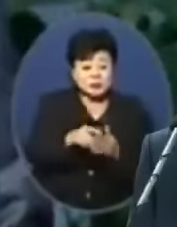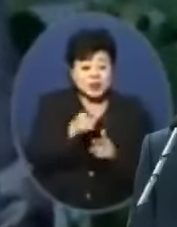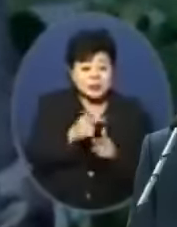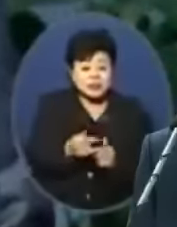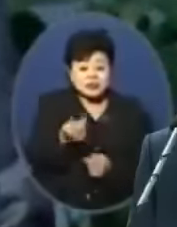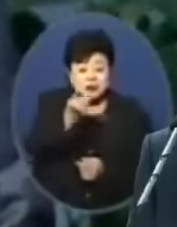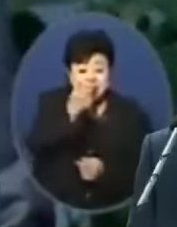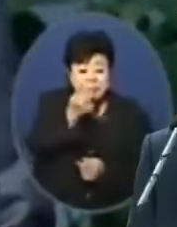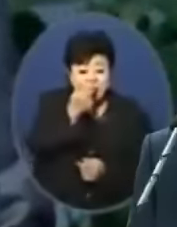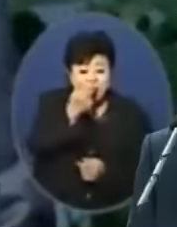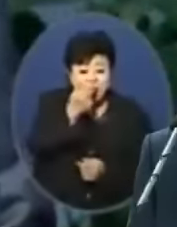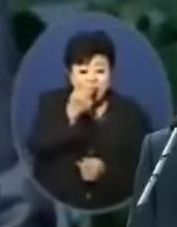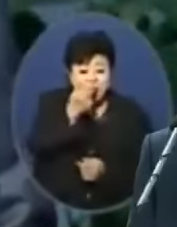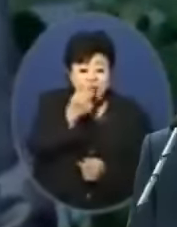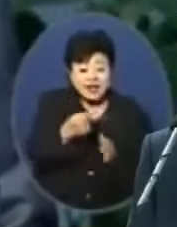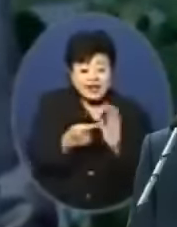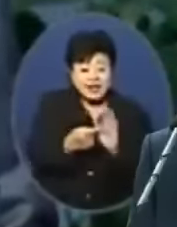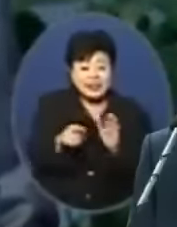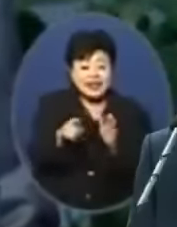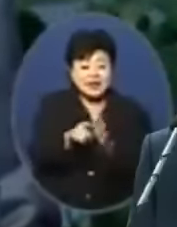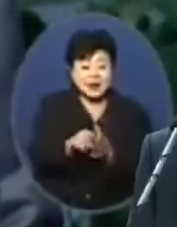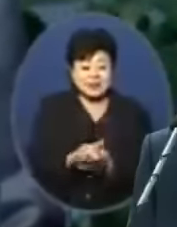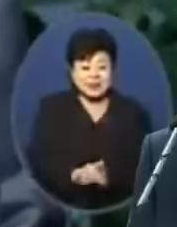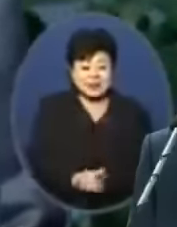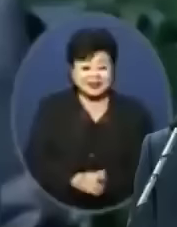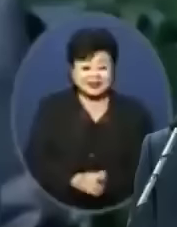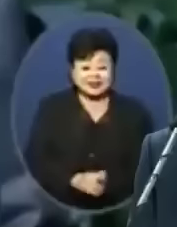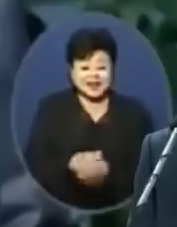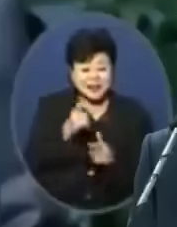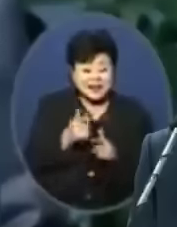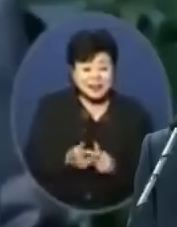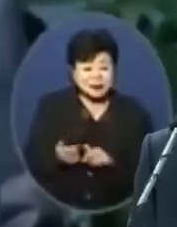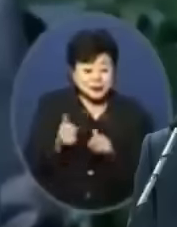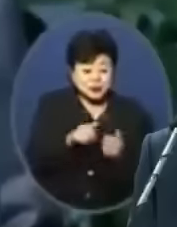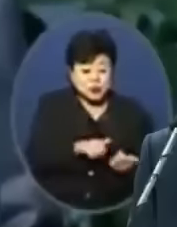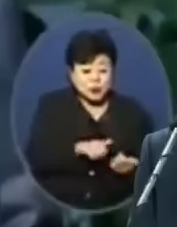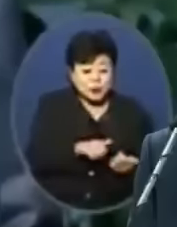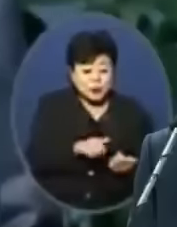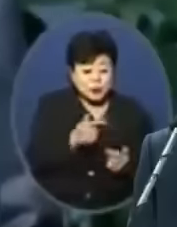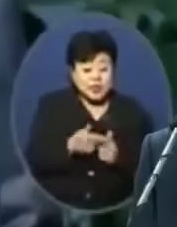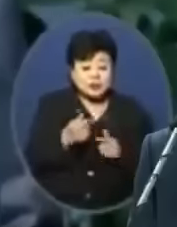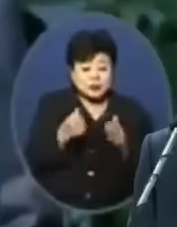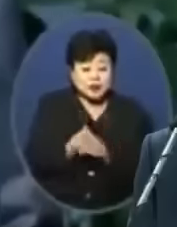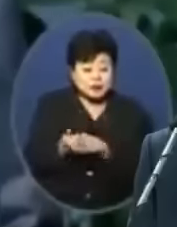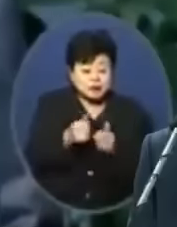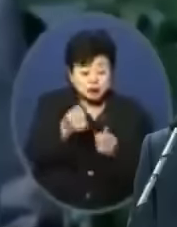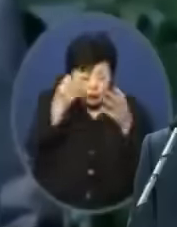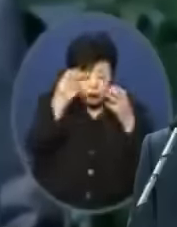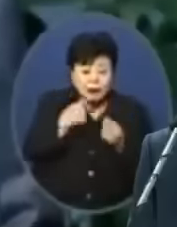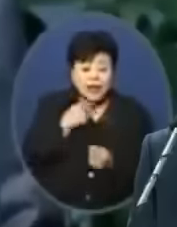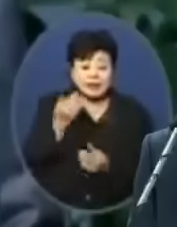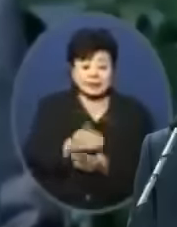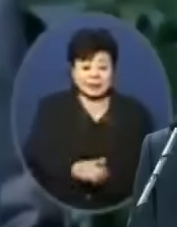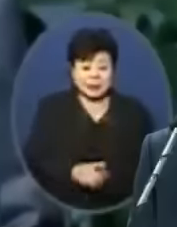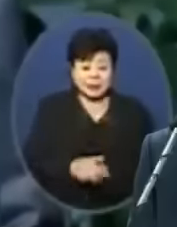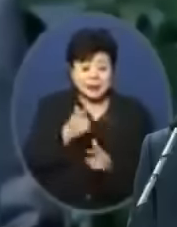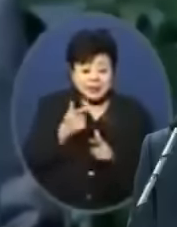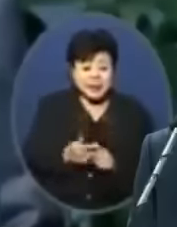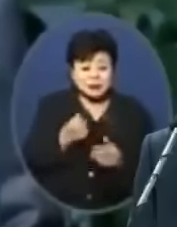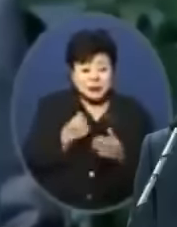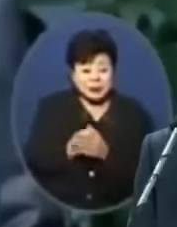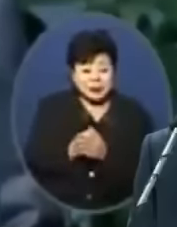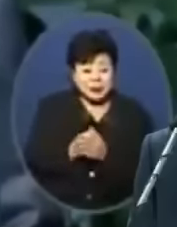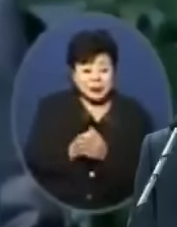예수의 생명도 우리에게 나타나게 하는 것입니다. 예수의 죽음이란 예수 때문에 죽음의 고통을 당한다는 것입니다. 예수